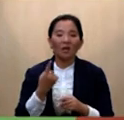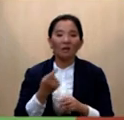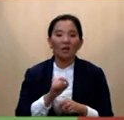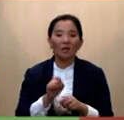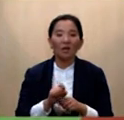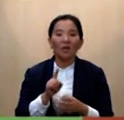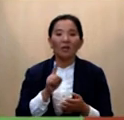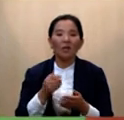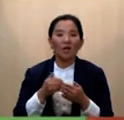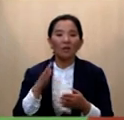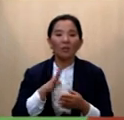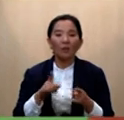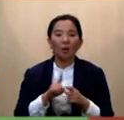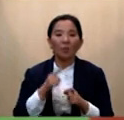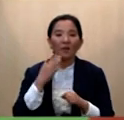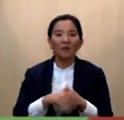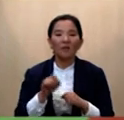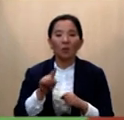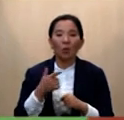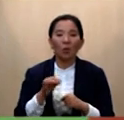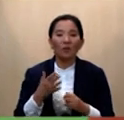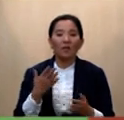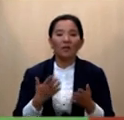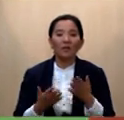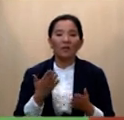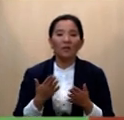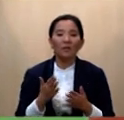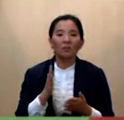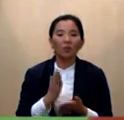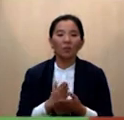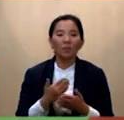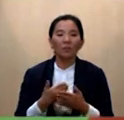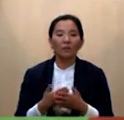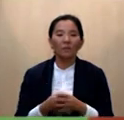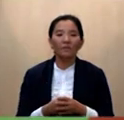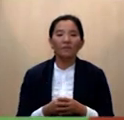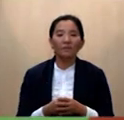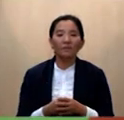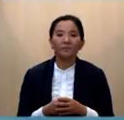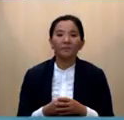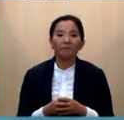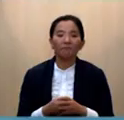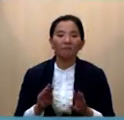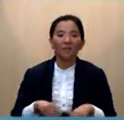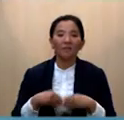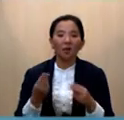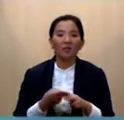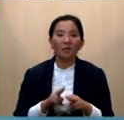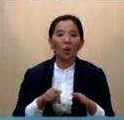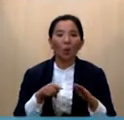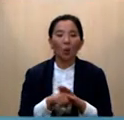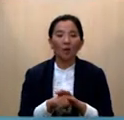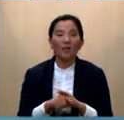раньше была такой понять золотой гол если в дополнительное время дает это гол